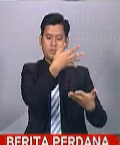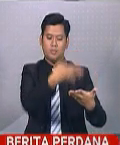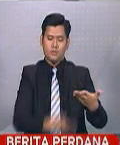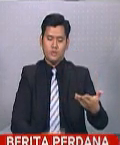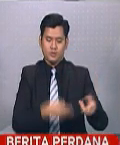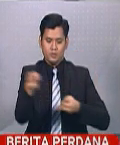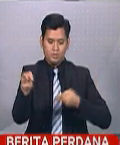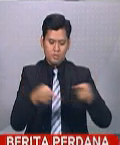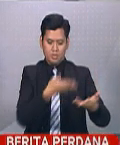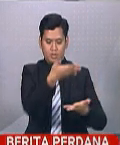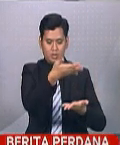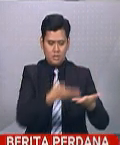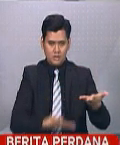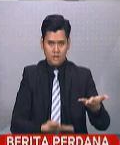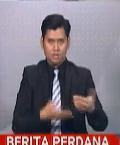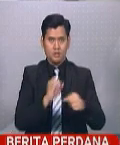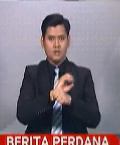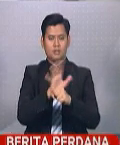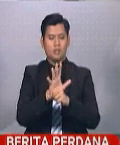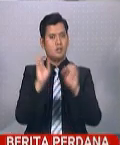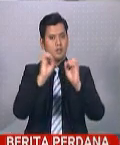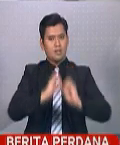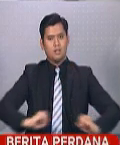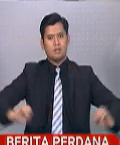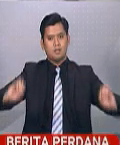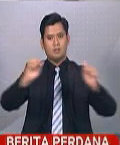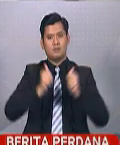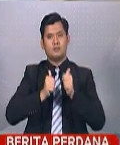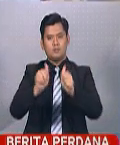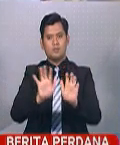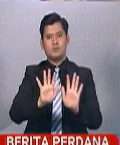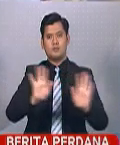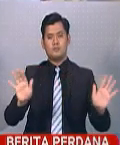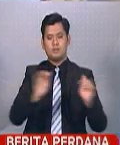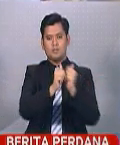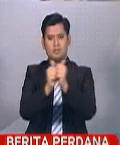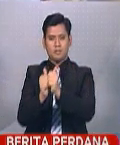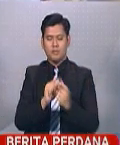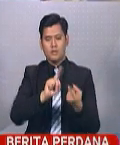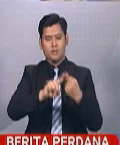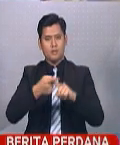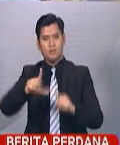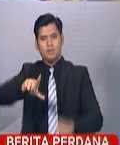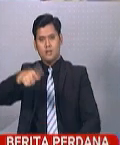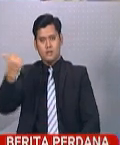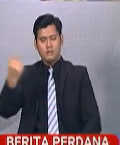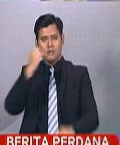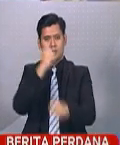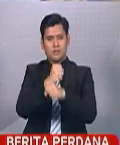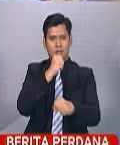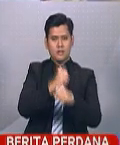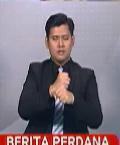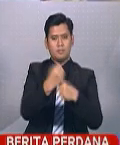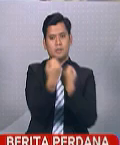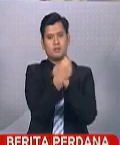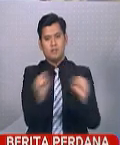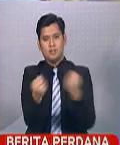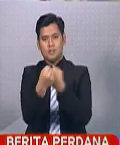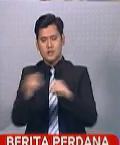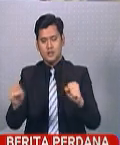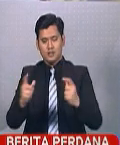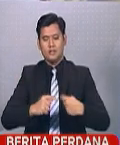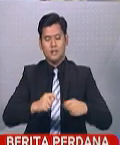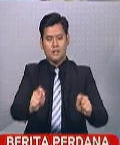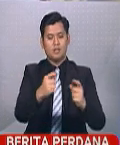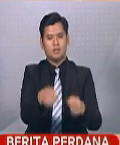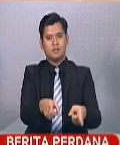COVID-19. Meski tidak berada di barisan hadapan bersama-sama rakan sejawatan, namun bertugas di Pusat Kesiapsiagaan dan Tindakan